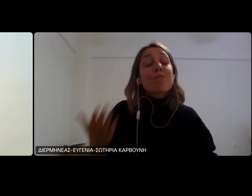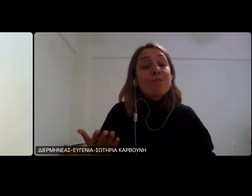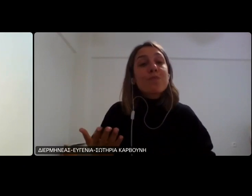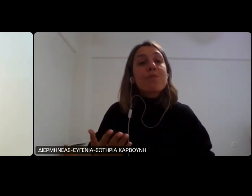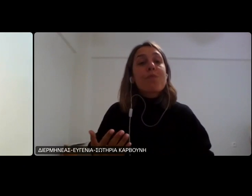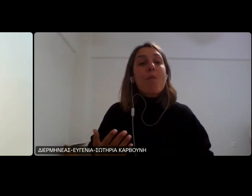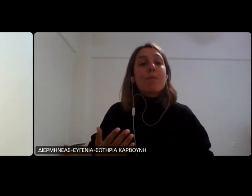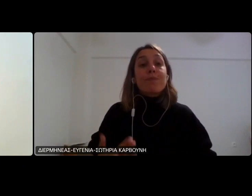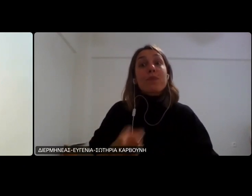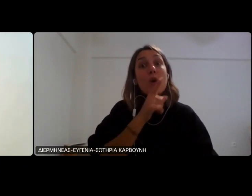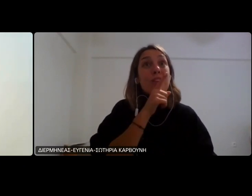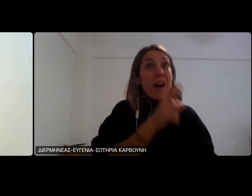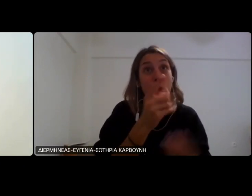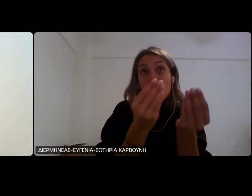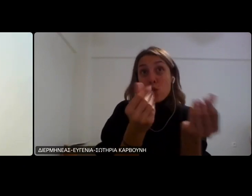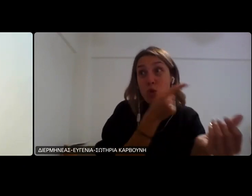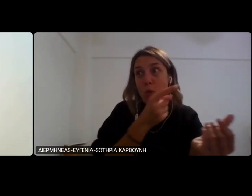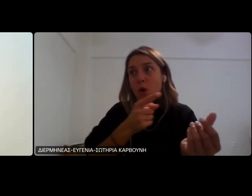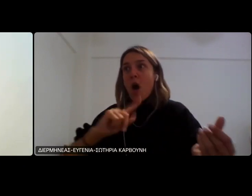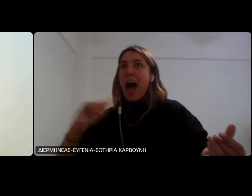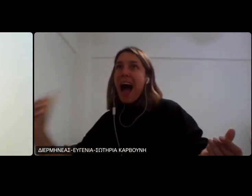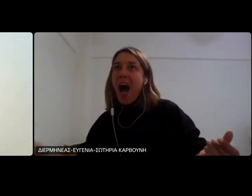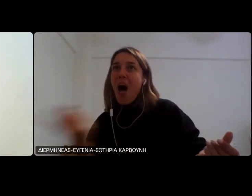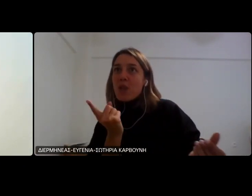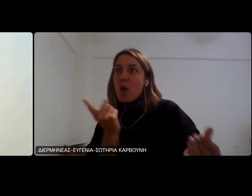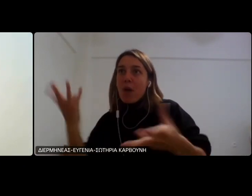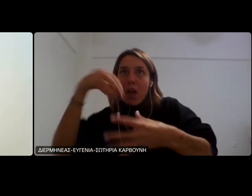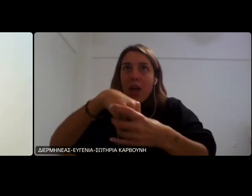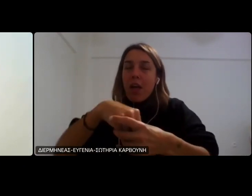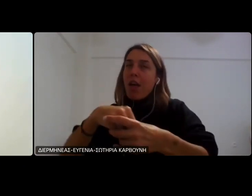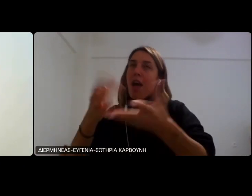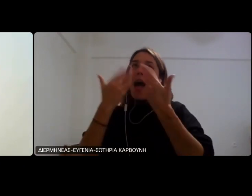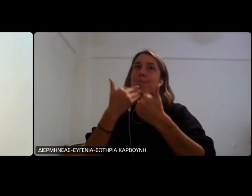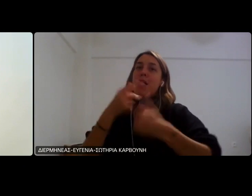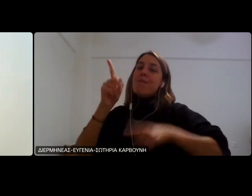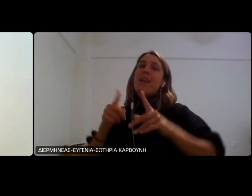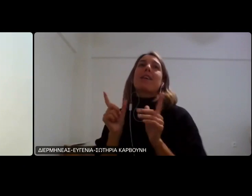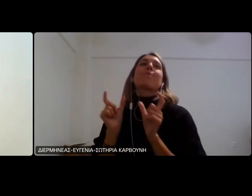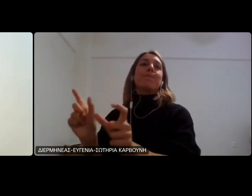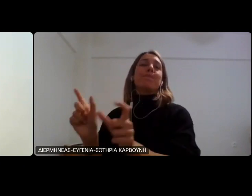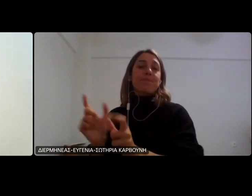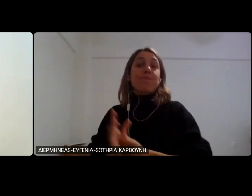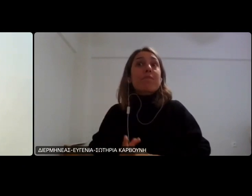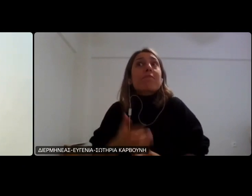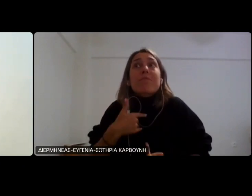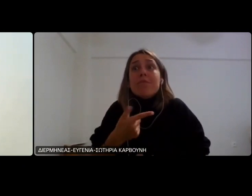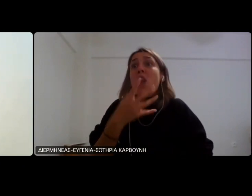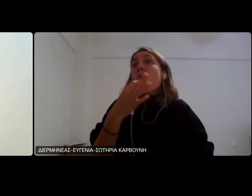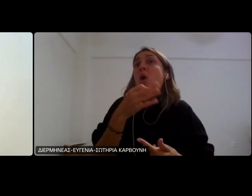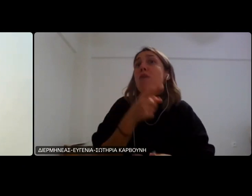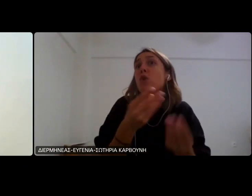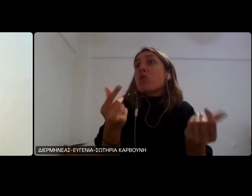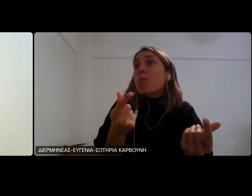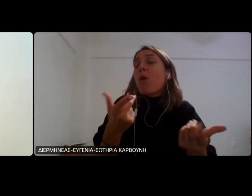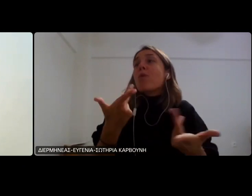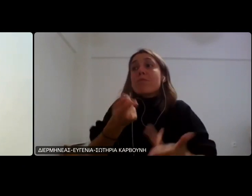ουσία δεν συμπεριλαμβάνουμε όλο τον κόσμο, γιατί αυτό δείχνει ουσιαστικά το κατά πόσο σκεφτόμαστε και όλους τους υπόλοιπους, όταν